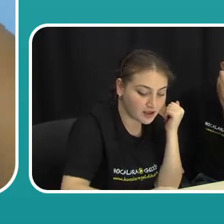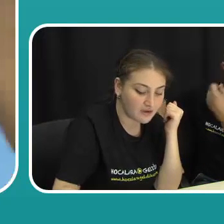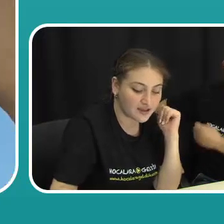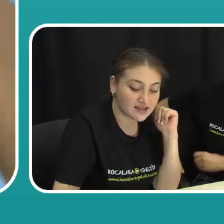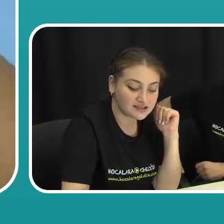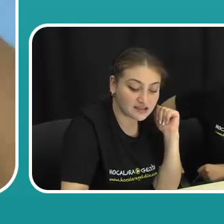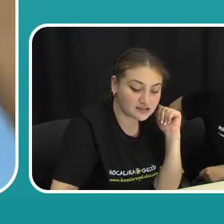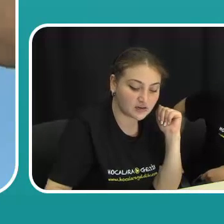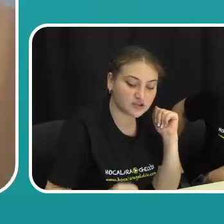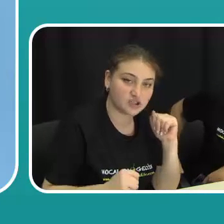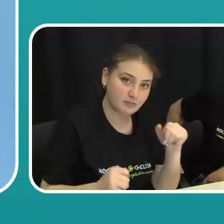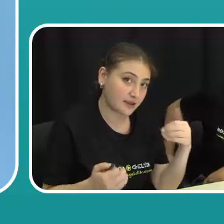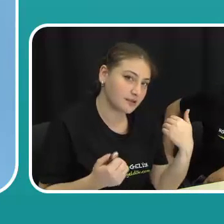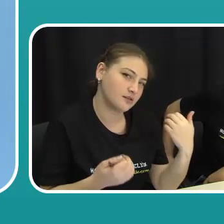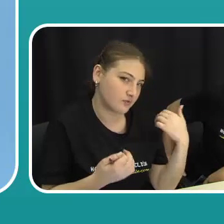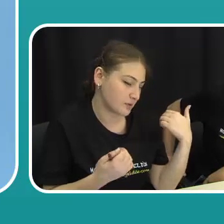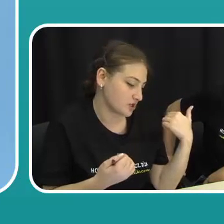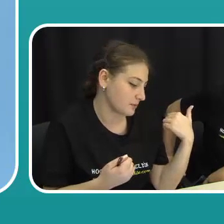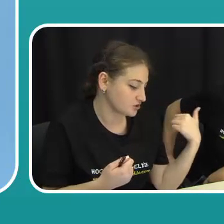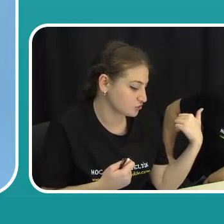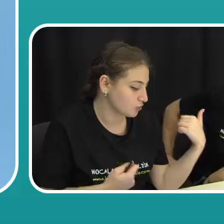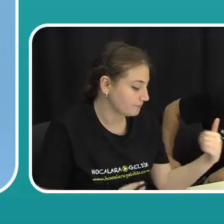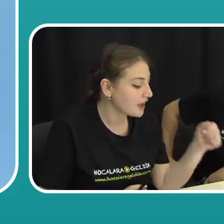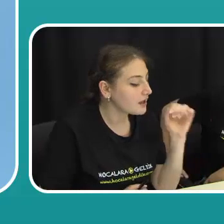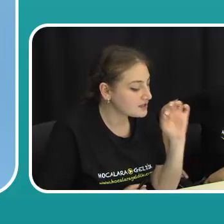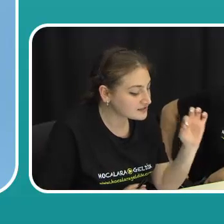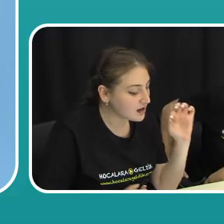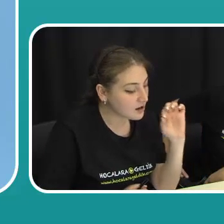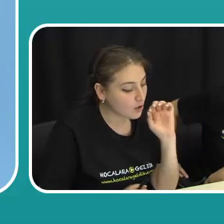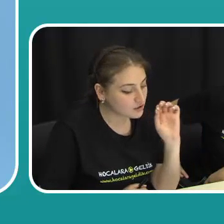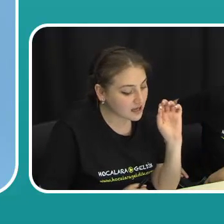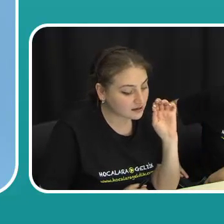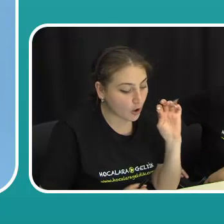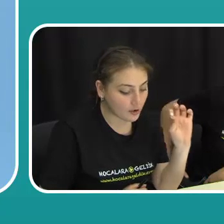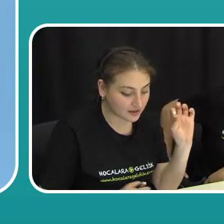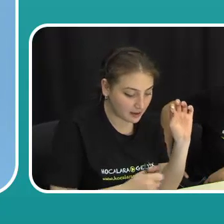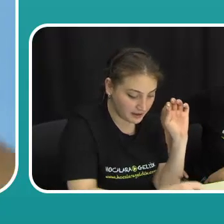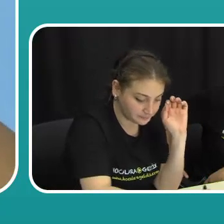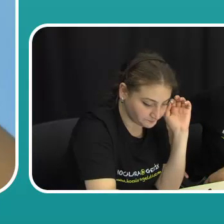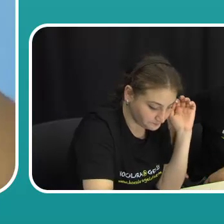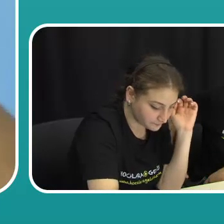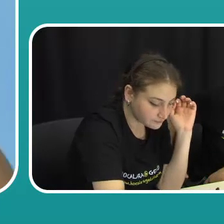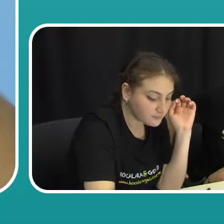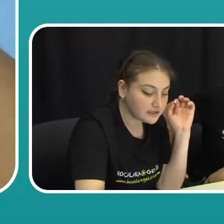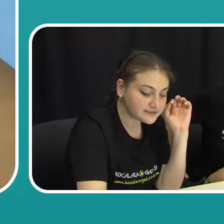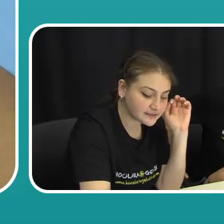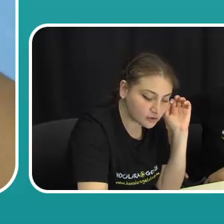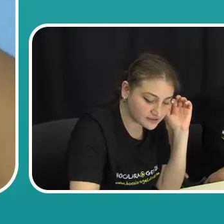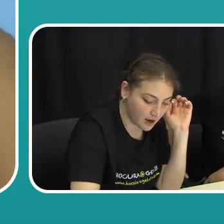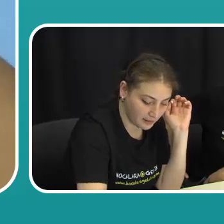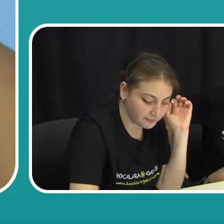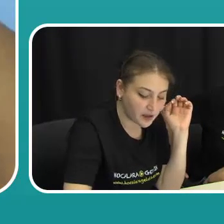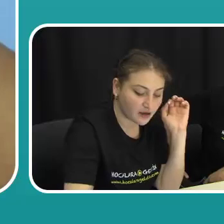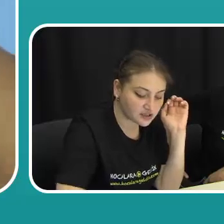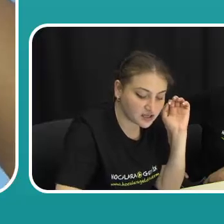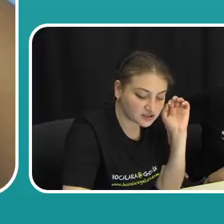değiştirmek ve yazarın tarafına çekmek kendi tarafıma çekmeye çalışıyorum yazar özellikle örnekleme tınık